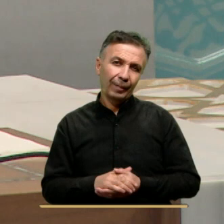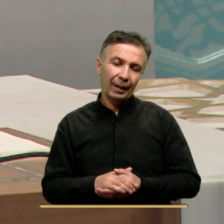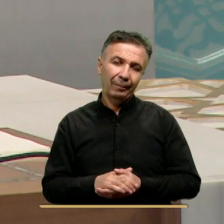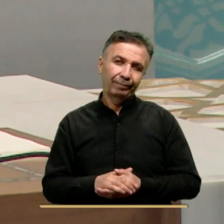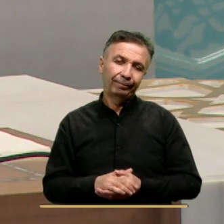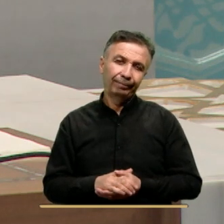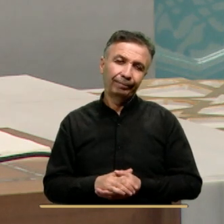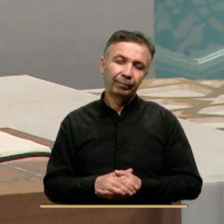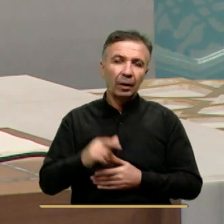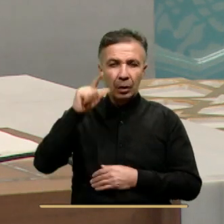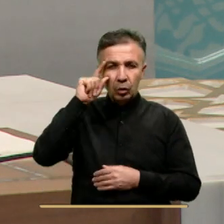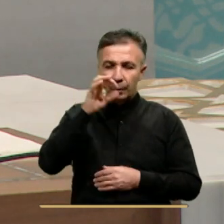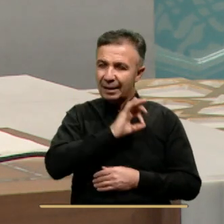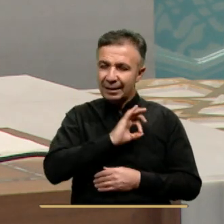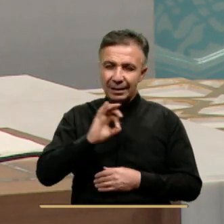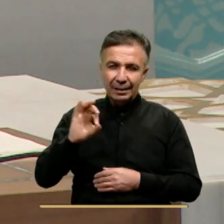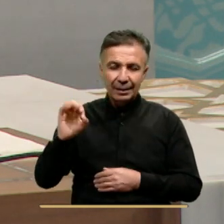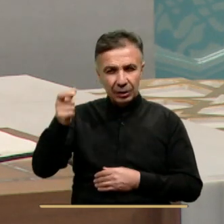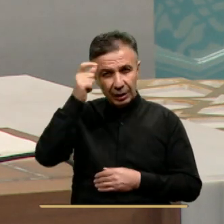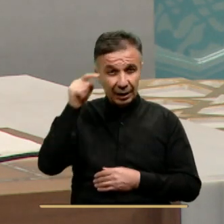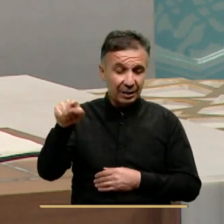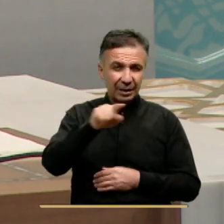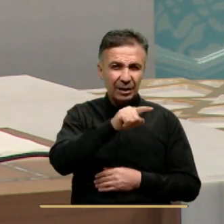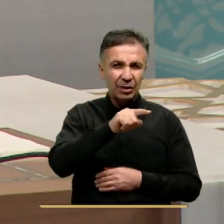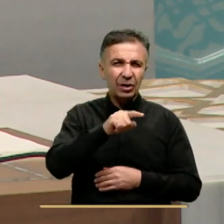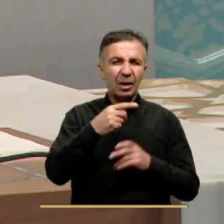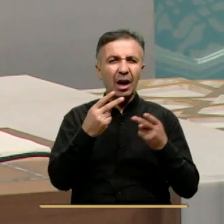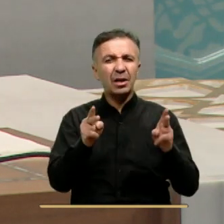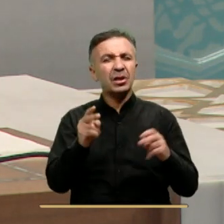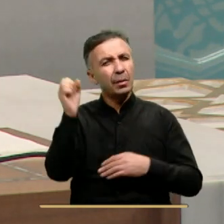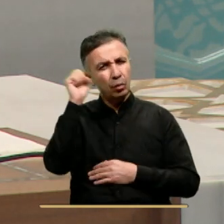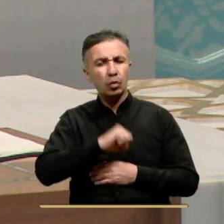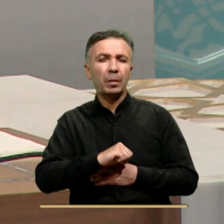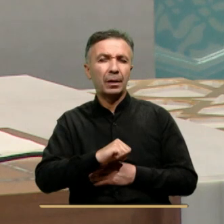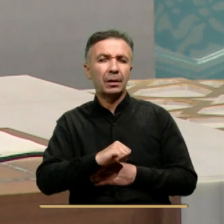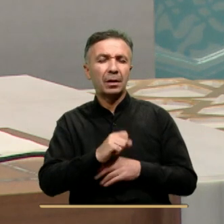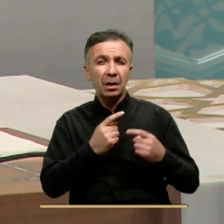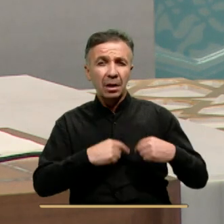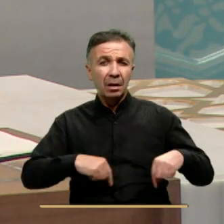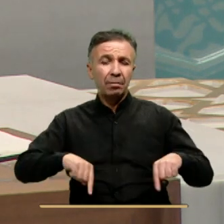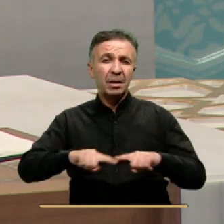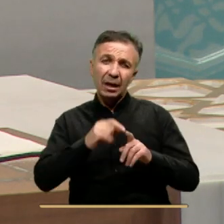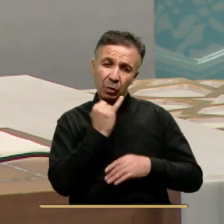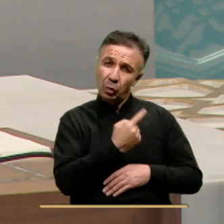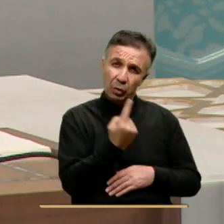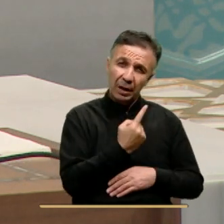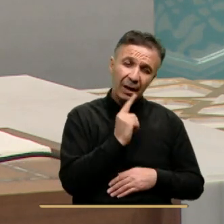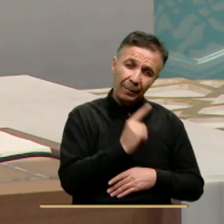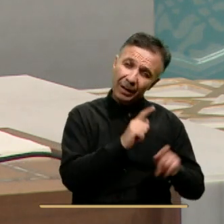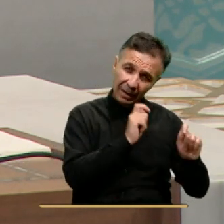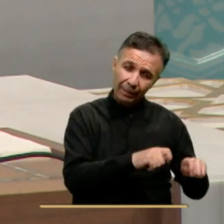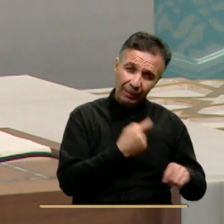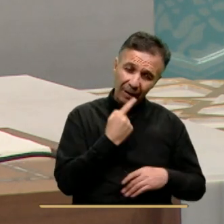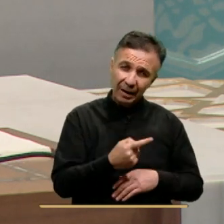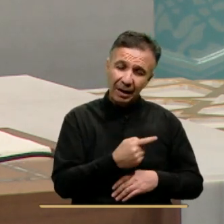önemli Şüphesiz şeytan sizin için apaçık bir düşmandır Çünkü bizlere kötülüğü emreder bizleri